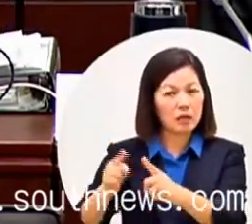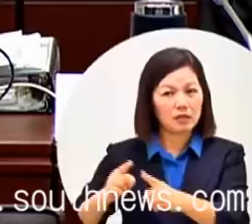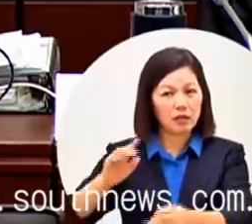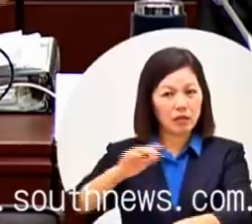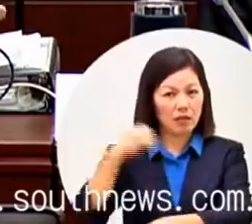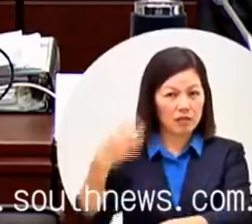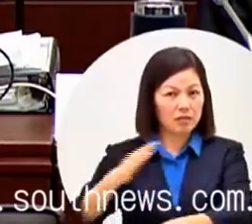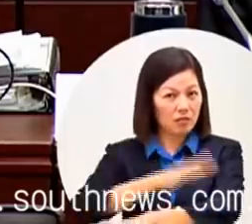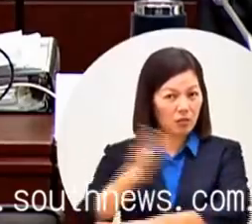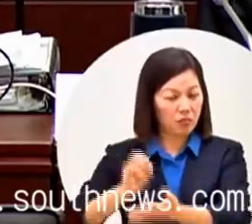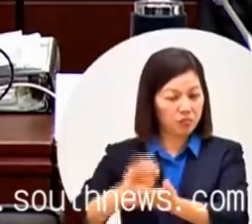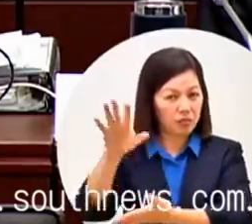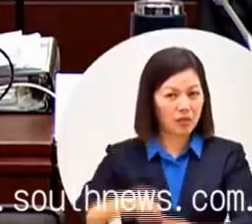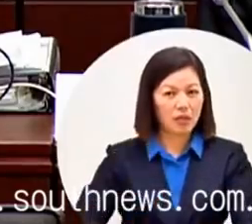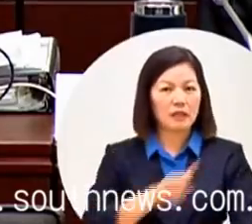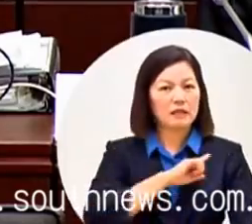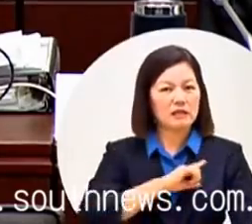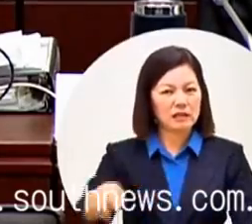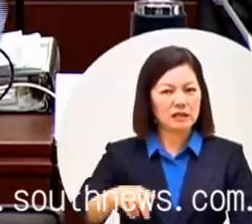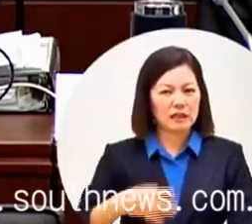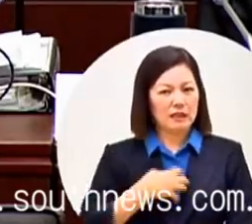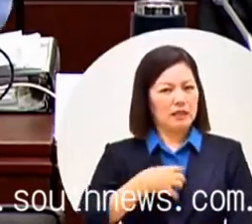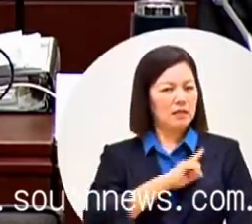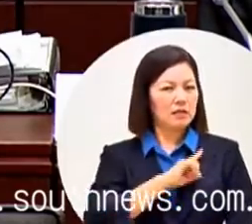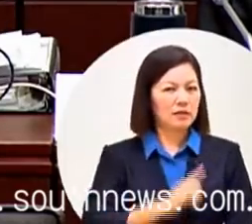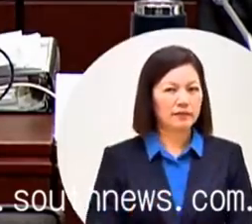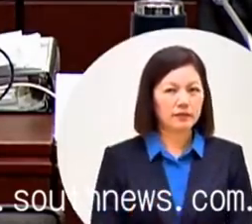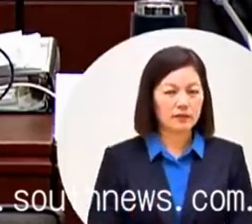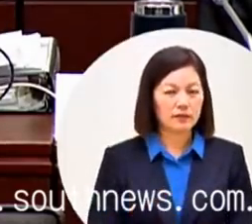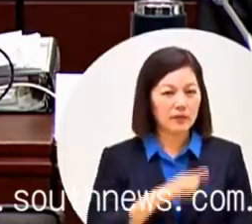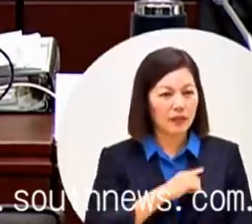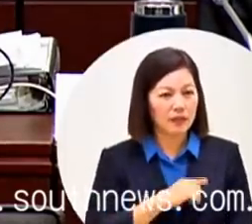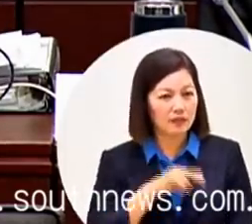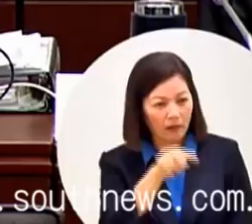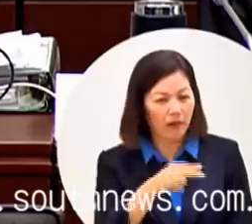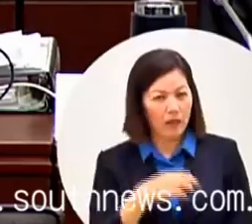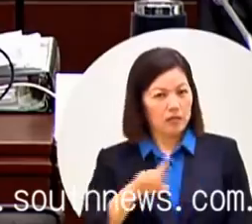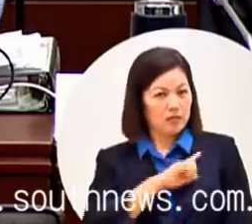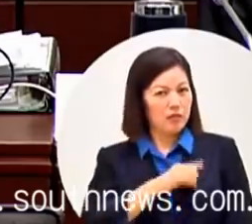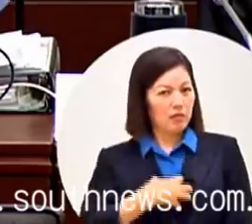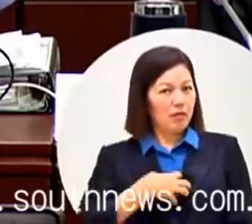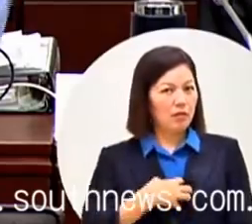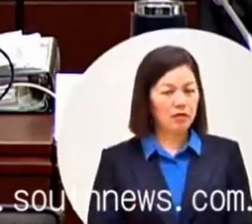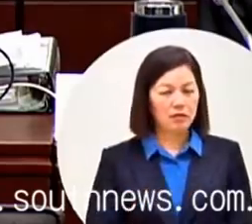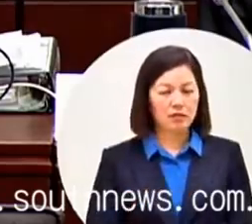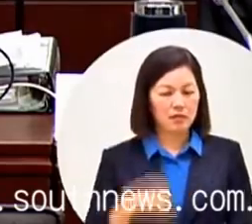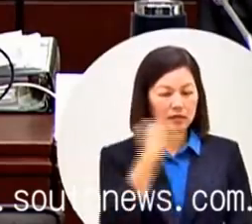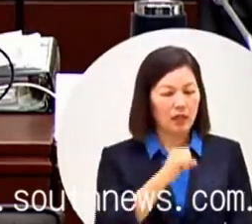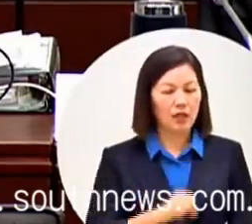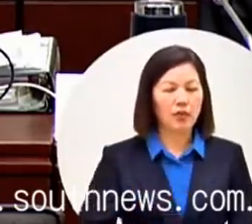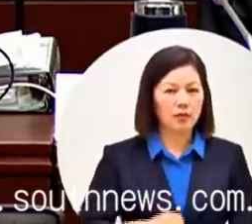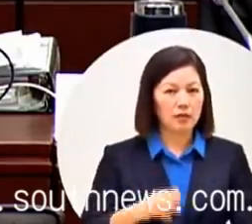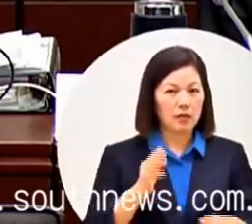五位议员，我不客气地说，你们在自己吓自己，你们在自己吓自己，你们对台湾的民主政治一点信心都没